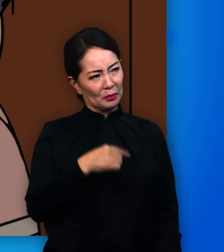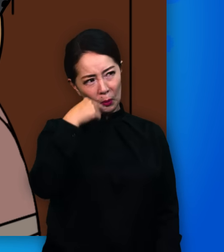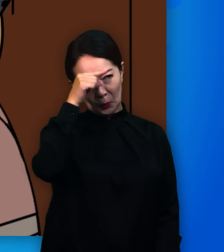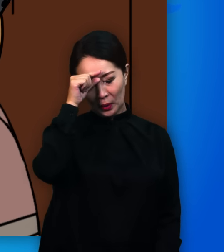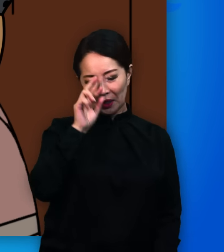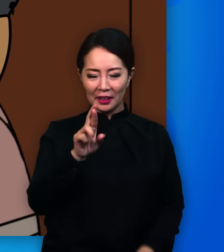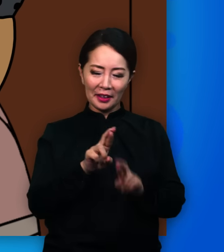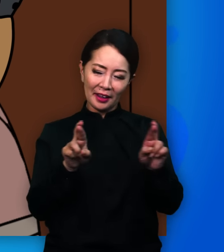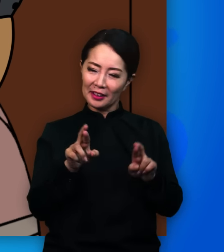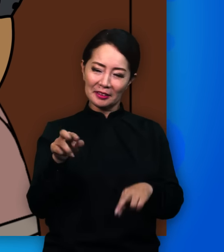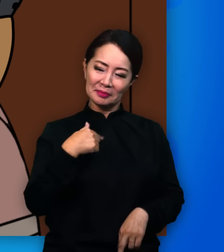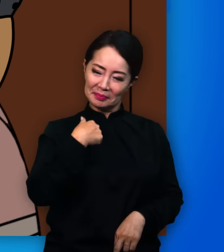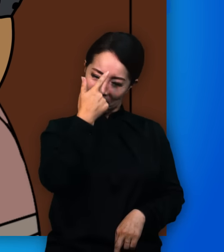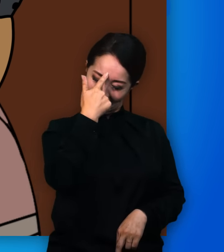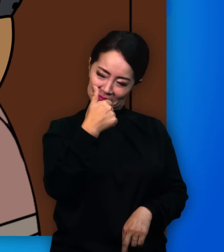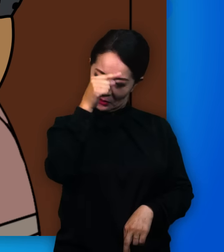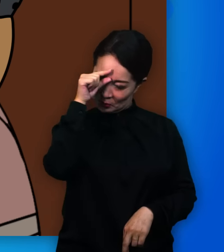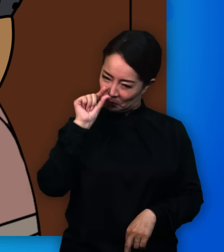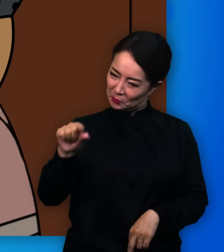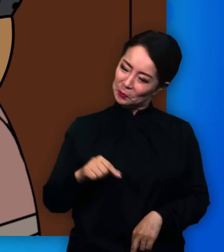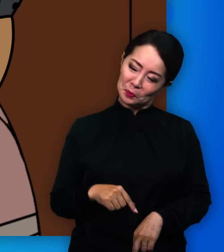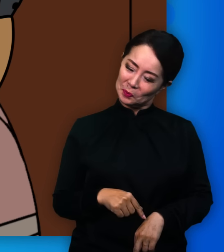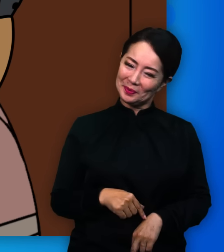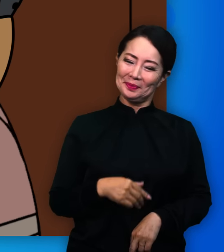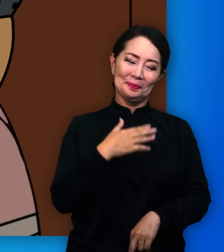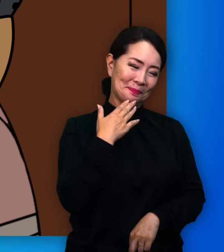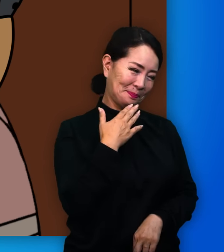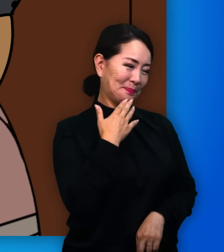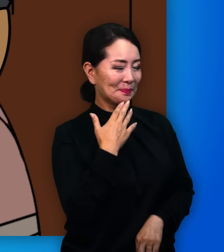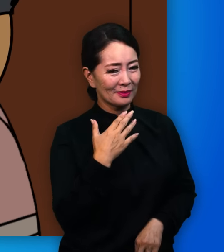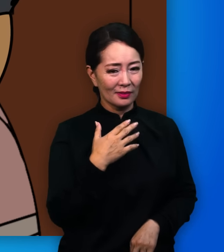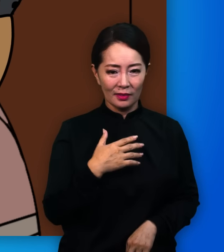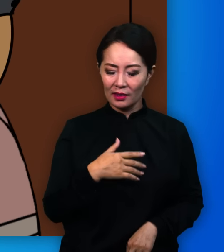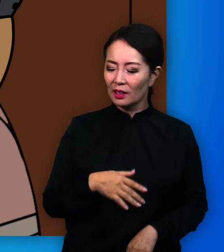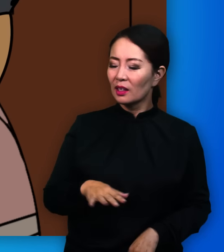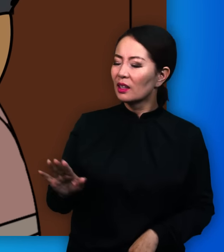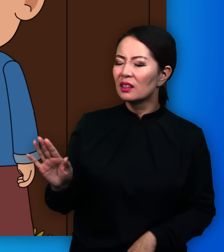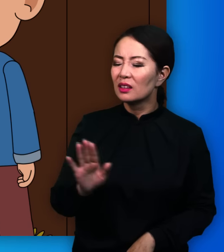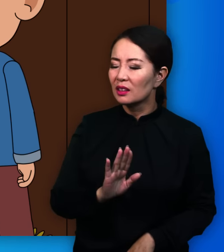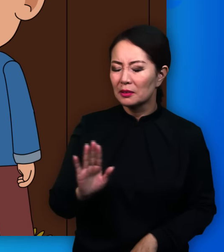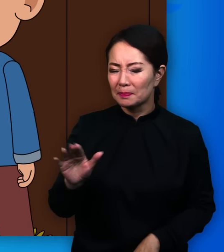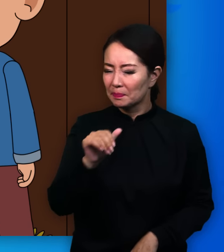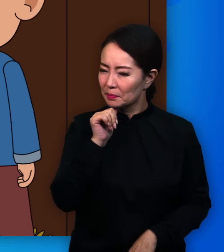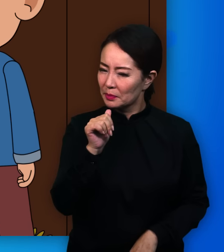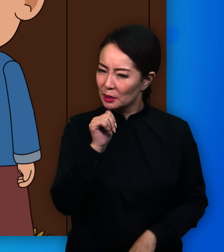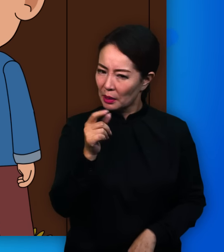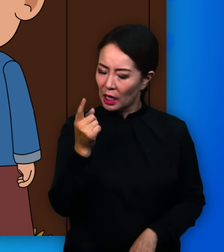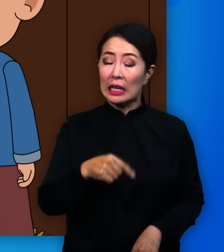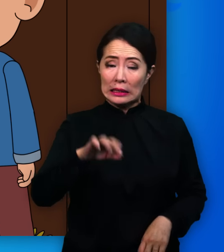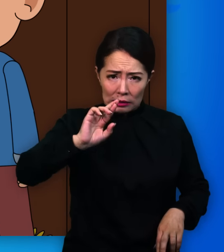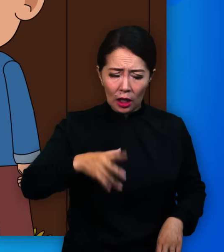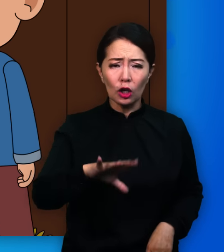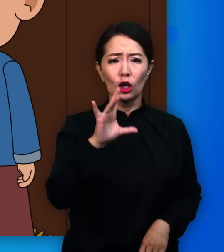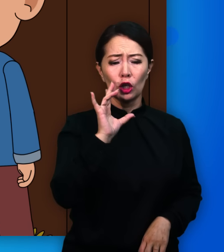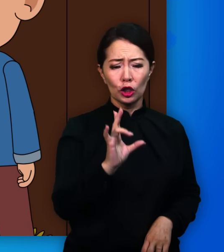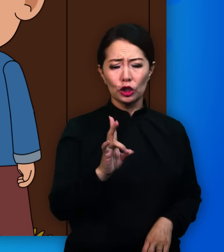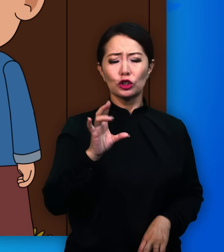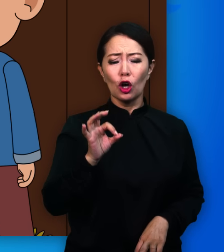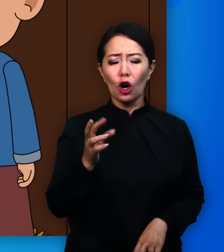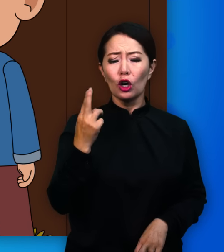самаа. Та зүгээр голын чөлөө аваад хүмүүс зараад байсан юм уу? Үүе